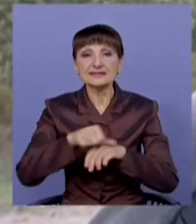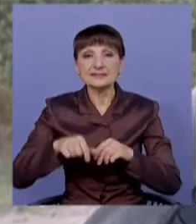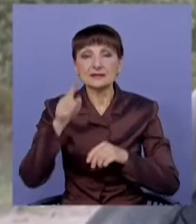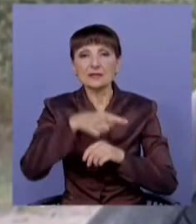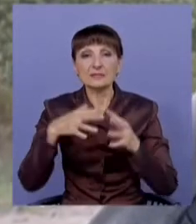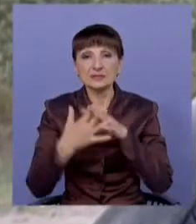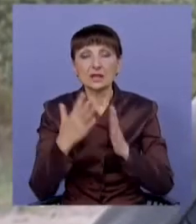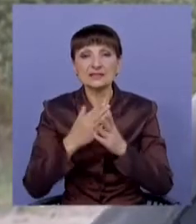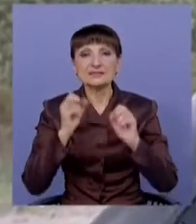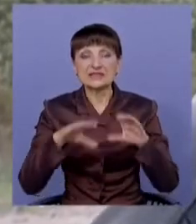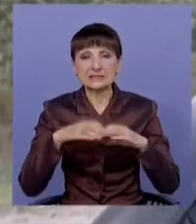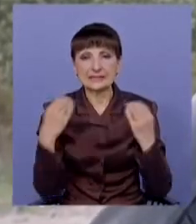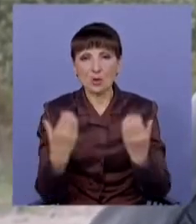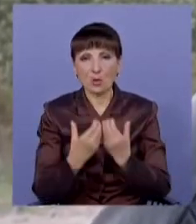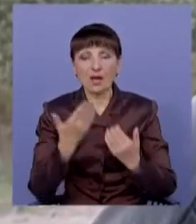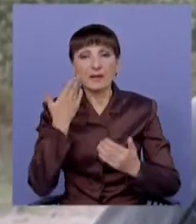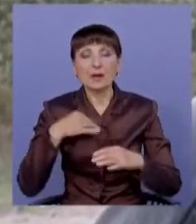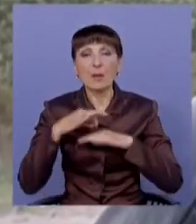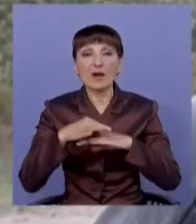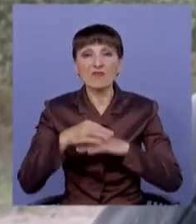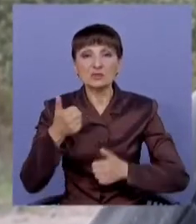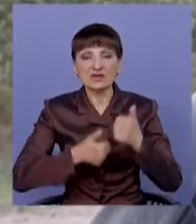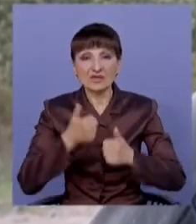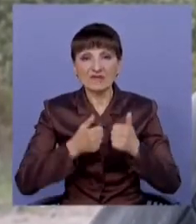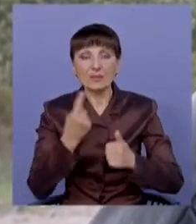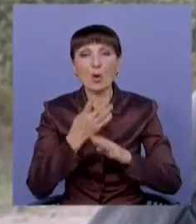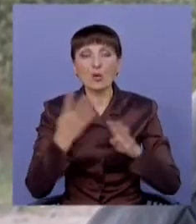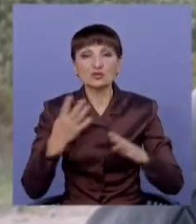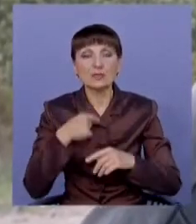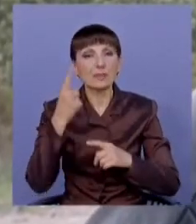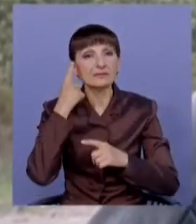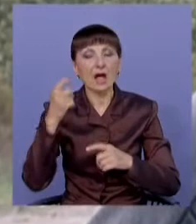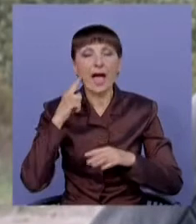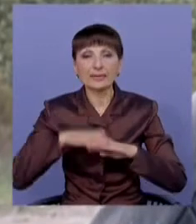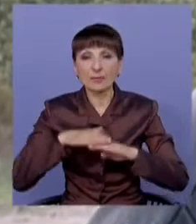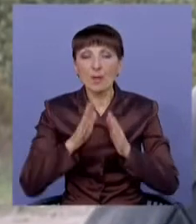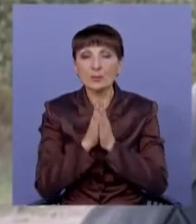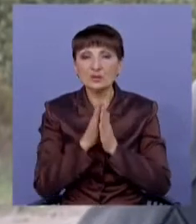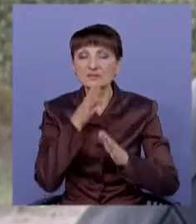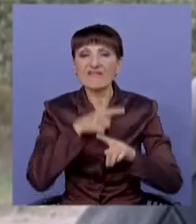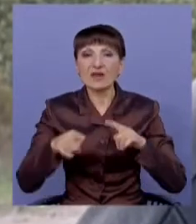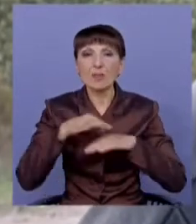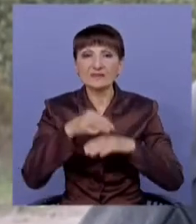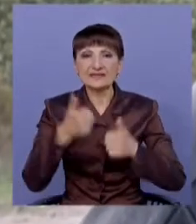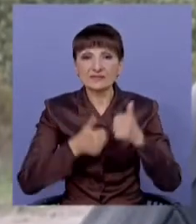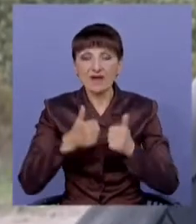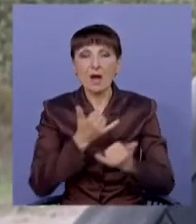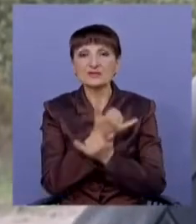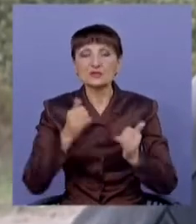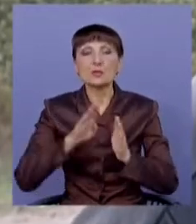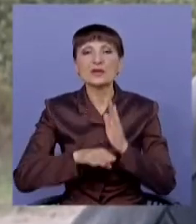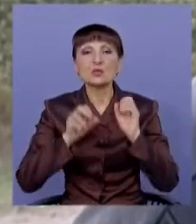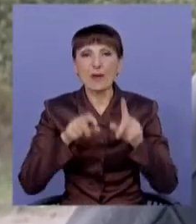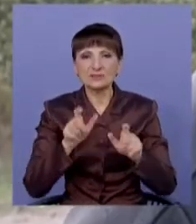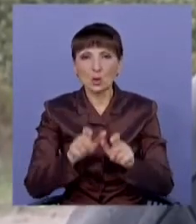есть специальный стадион. Когда мы проводим кокпар, в первую очередь предупреждаем акимат и просим на время проведения соревнований обеспечить